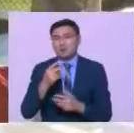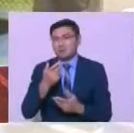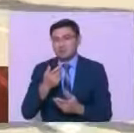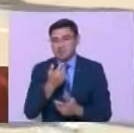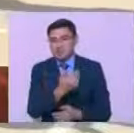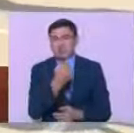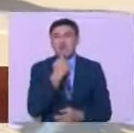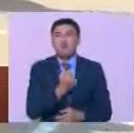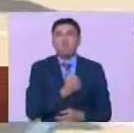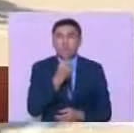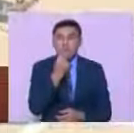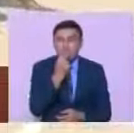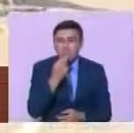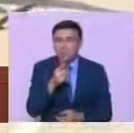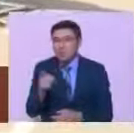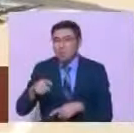татты.